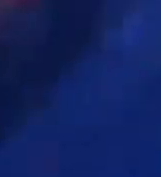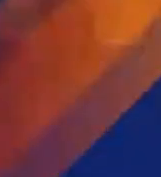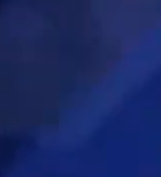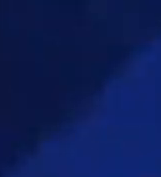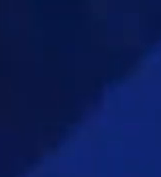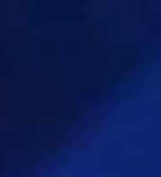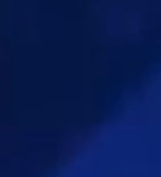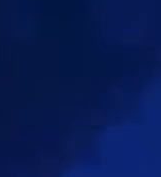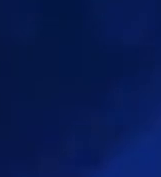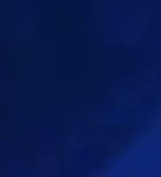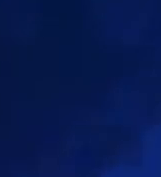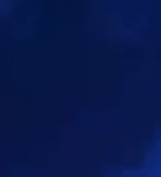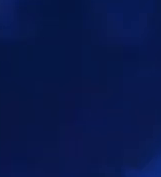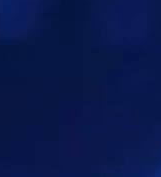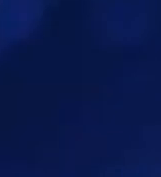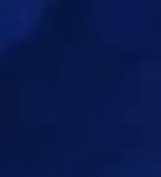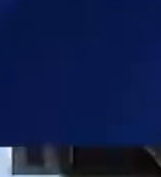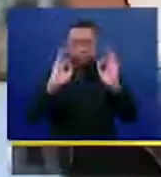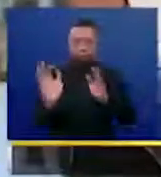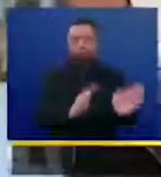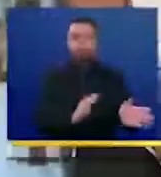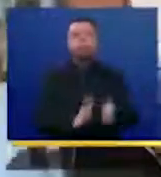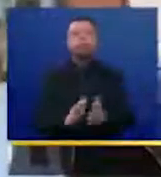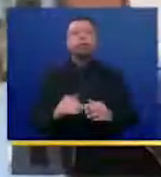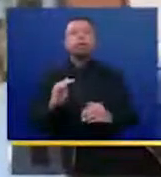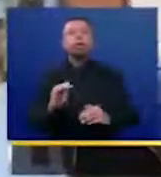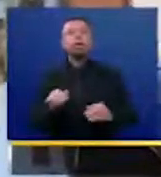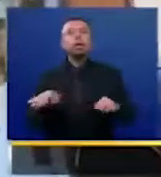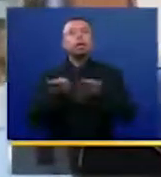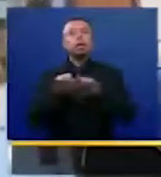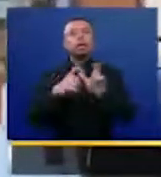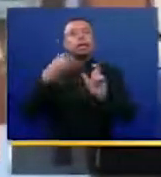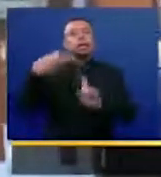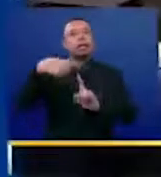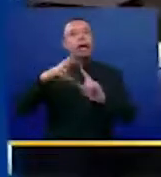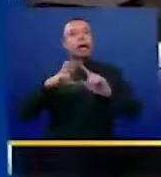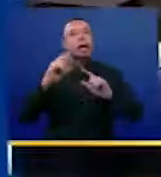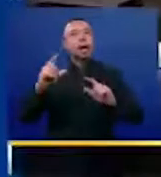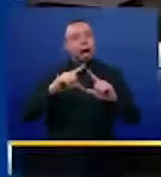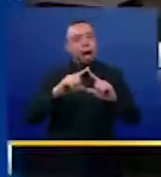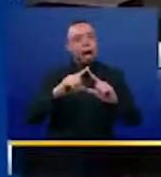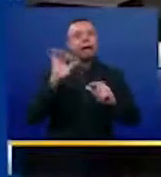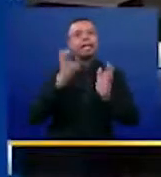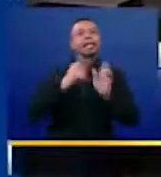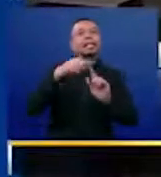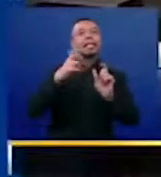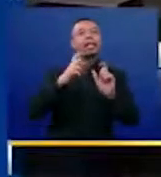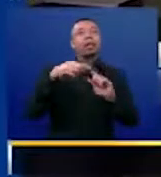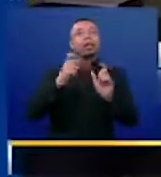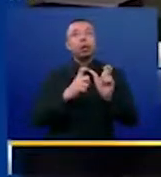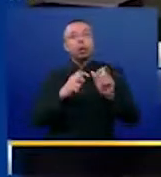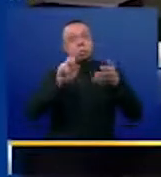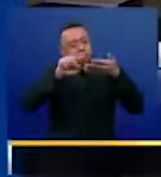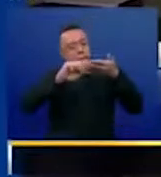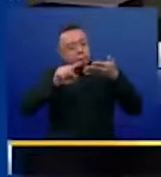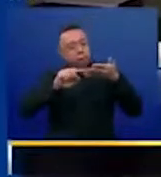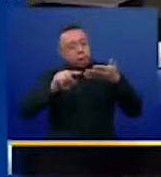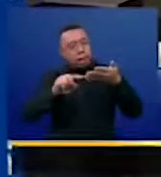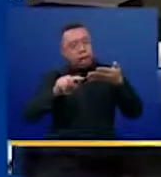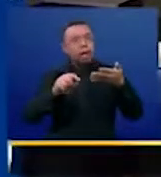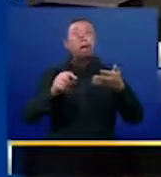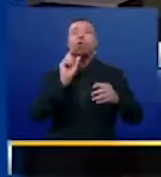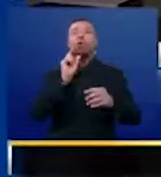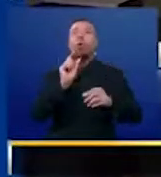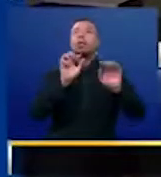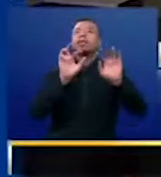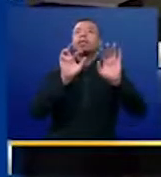Hai setara Institute pada tahun 2018 melakukan kajian dan indexing terhadap